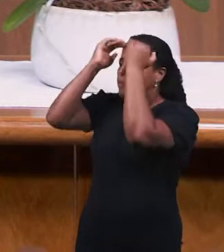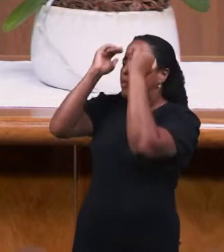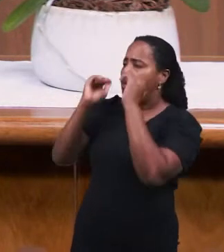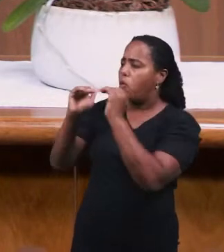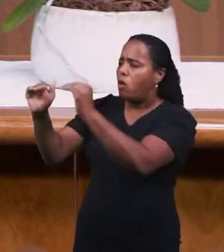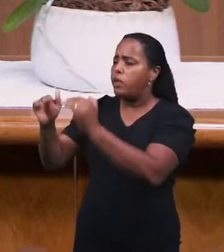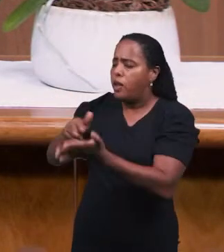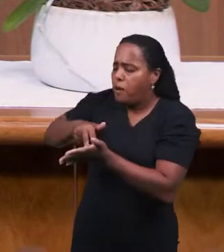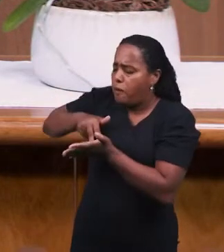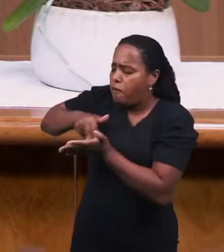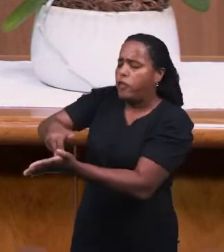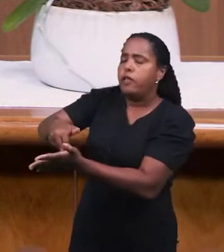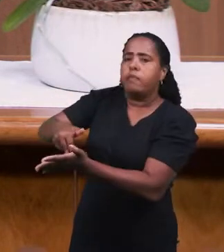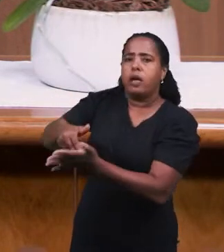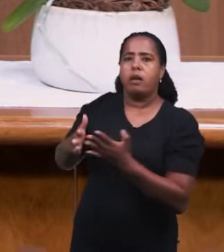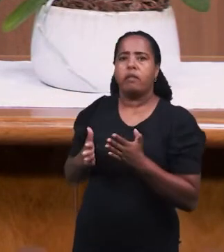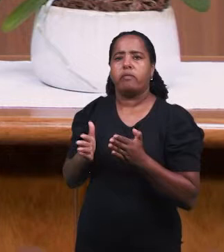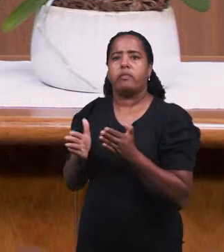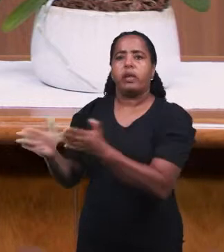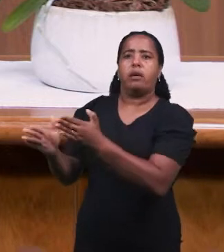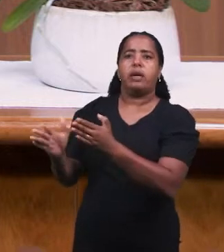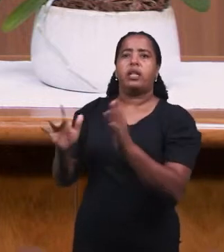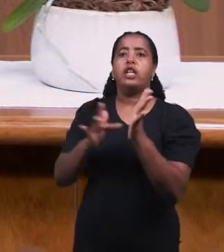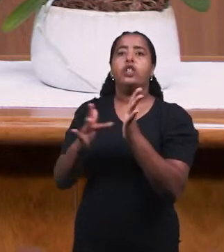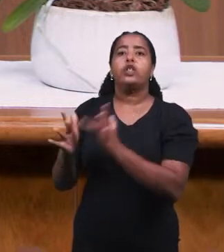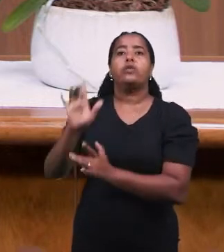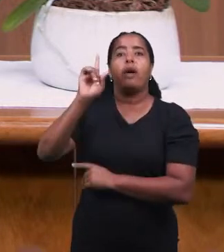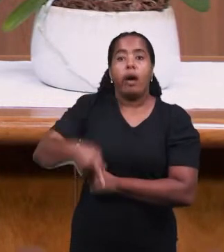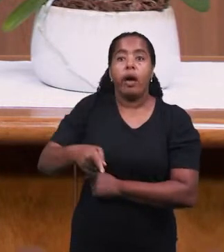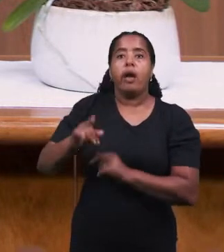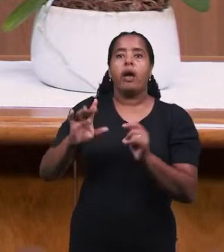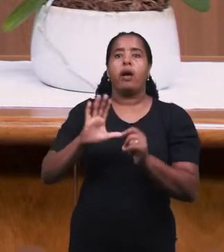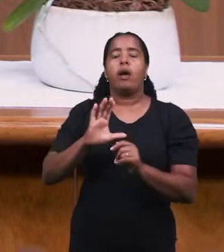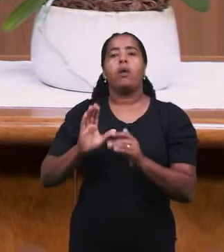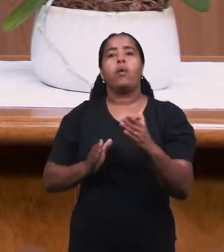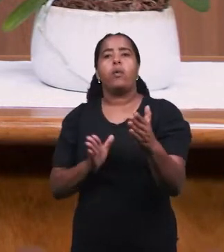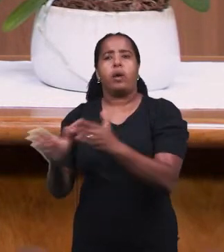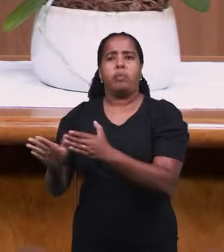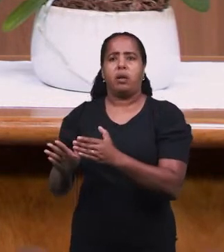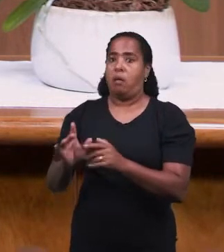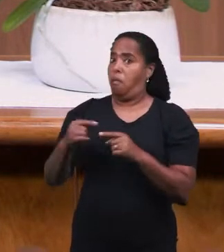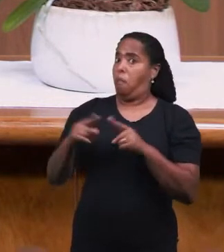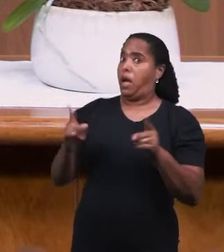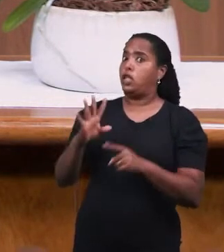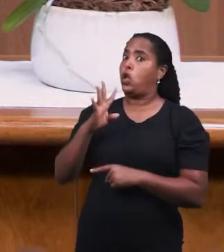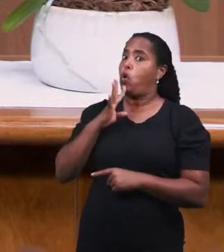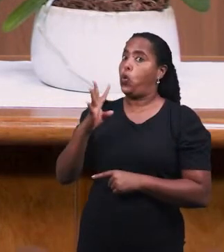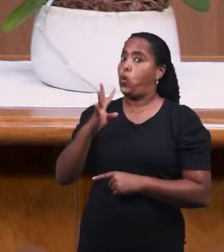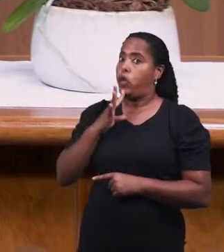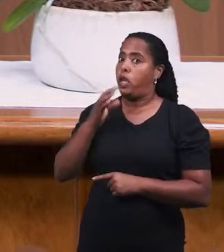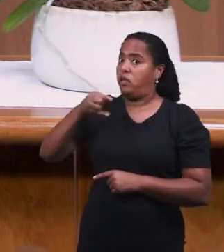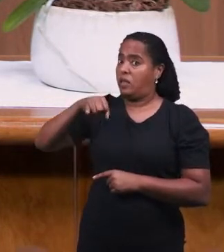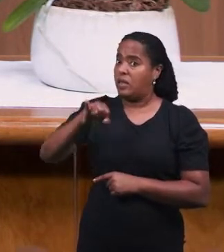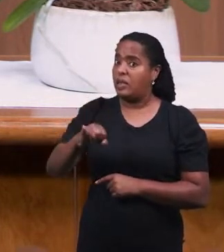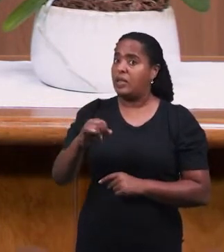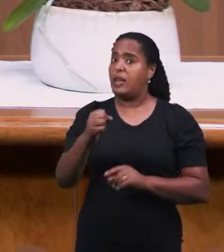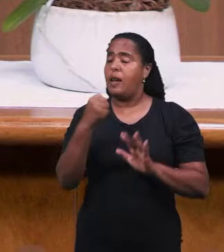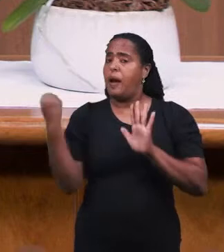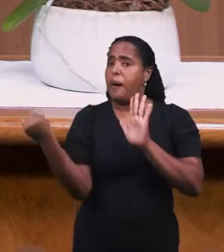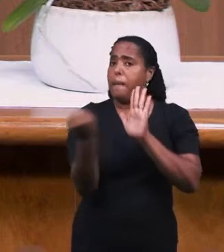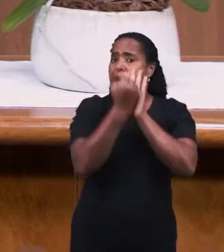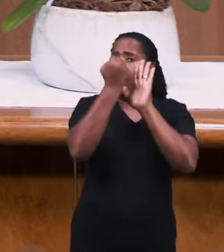sur le gros orteil, je dois marcher dans ce chemin, je dois être ferme dans ce chemin. Jésus est le